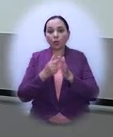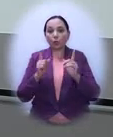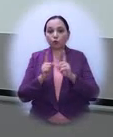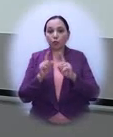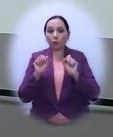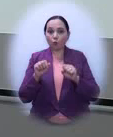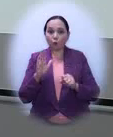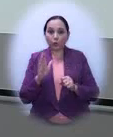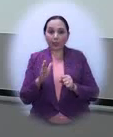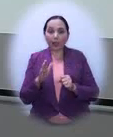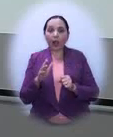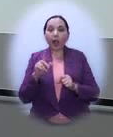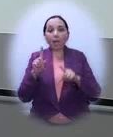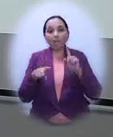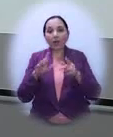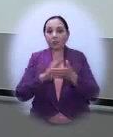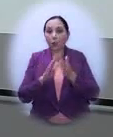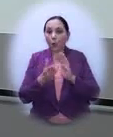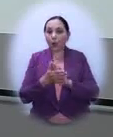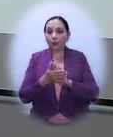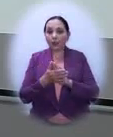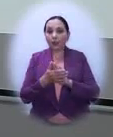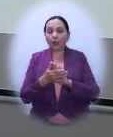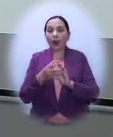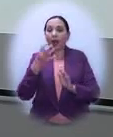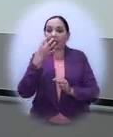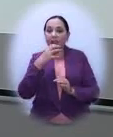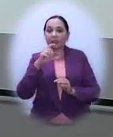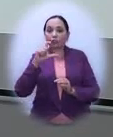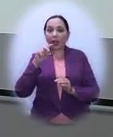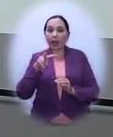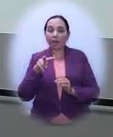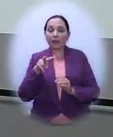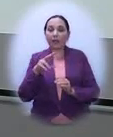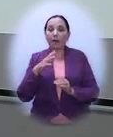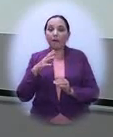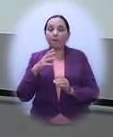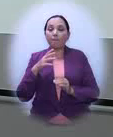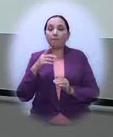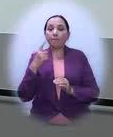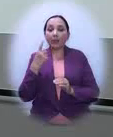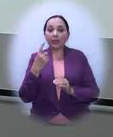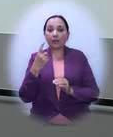uchratishimiz mumkin ekan. Ba'zi hollarda esa qizdirish elementlaridan biri